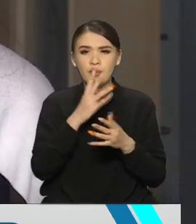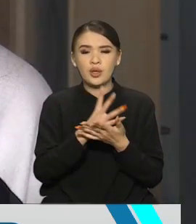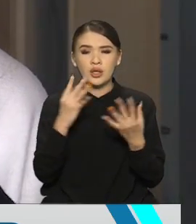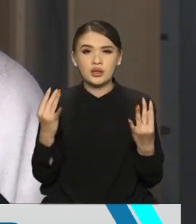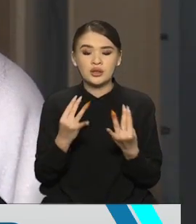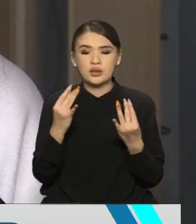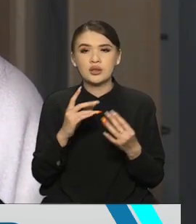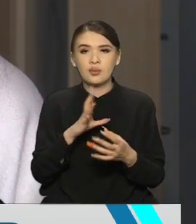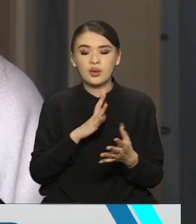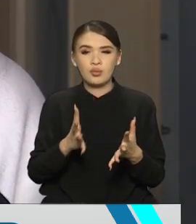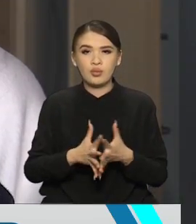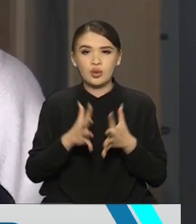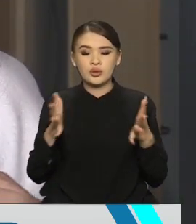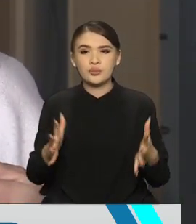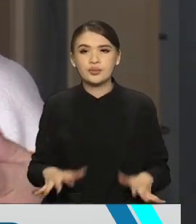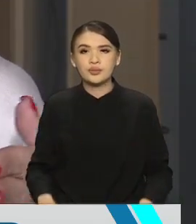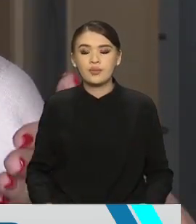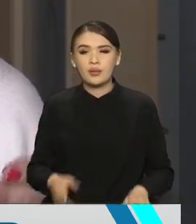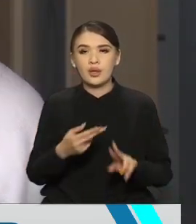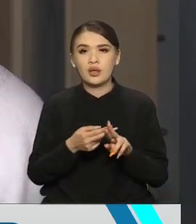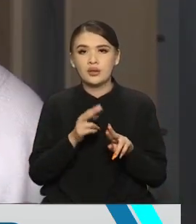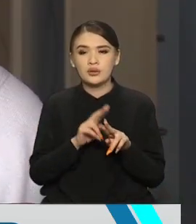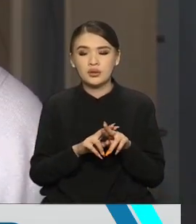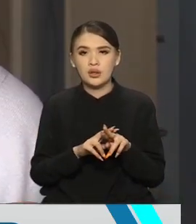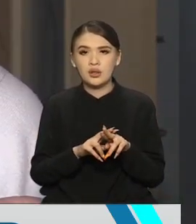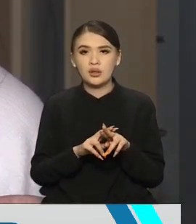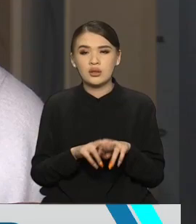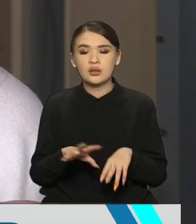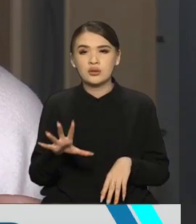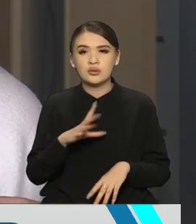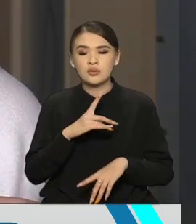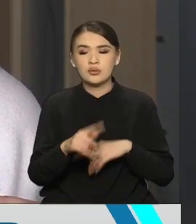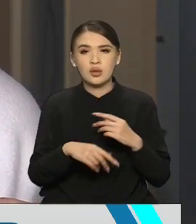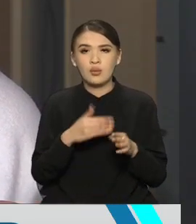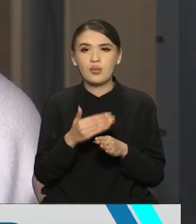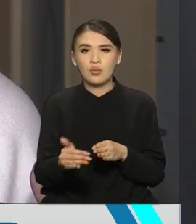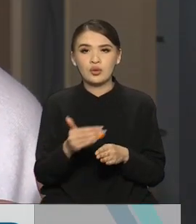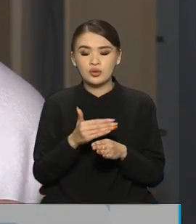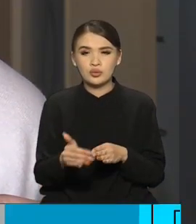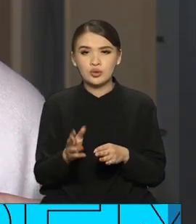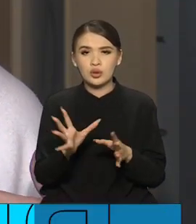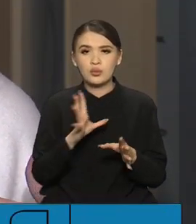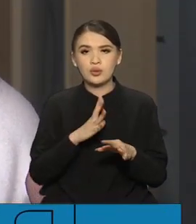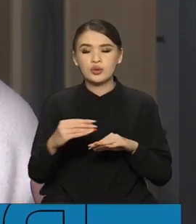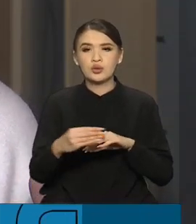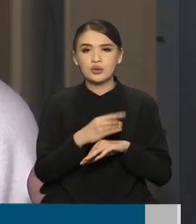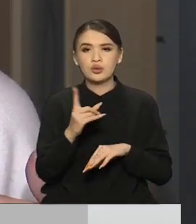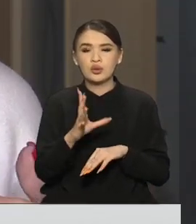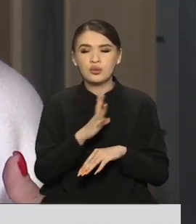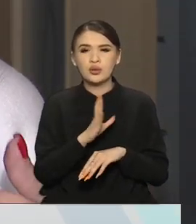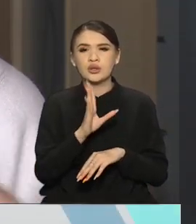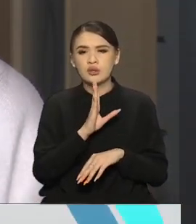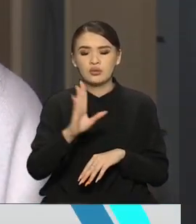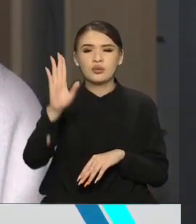сейчас тот момент когда удлинился до брачный период То есть все позже и позже вступают в браке что молодые люди что девушки